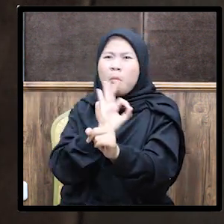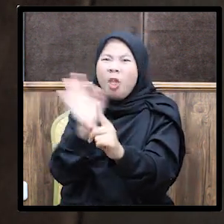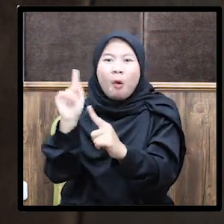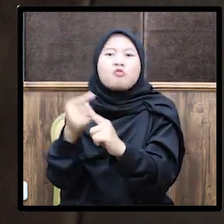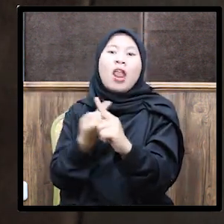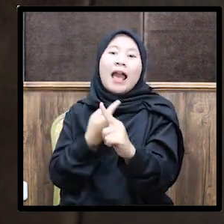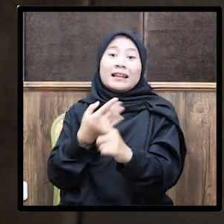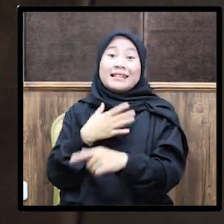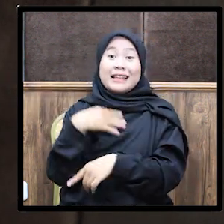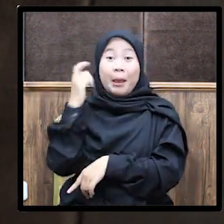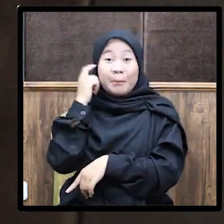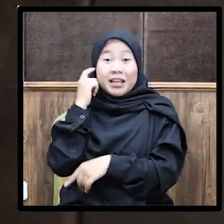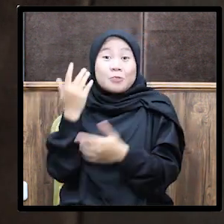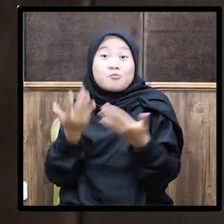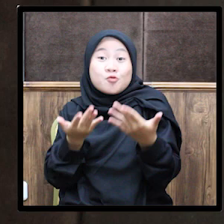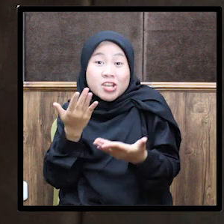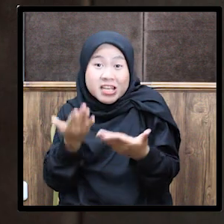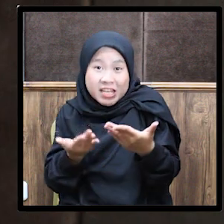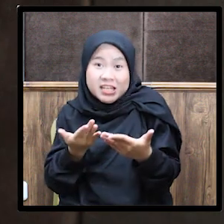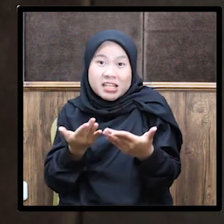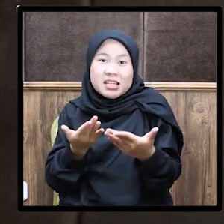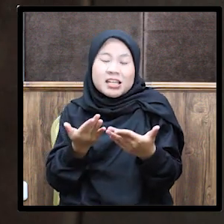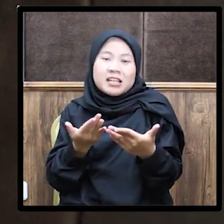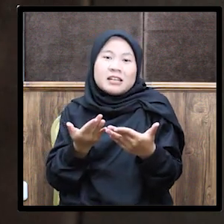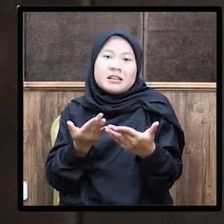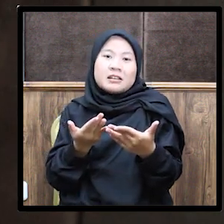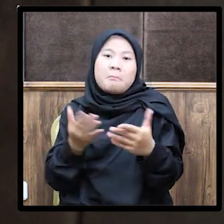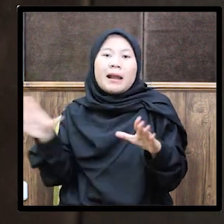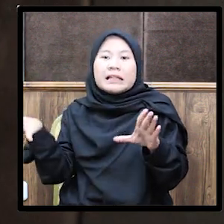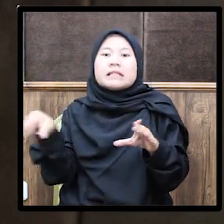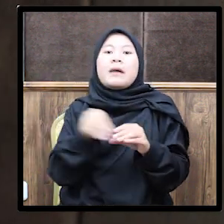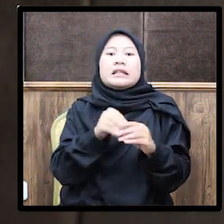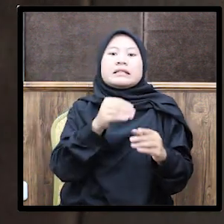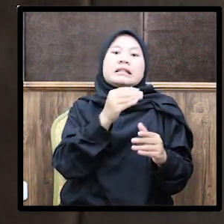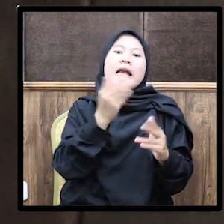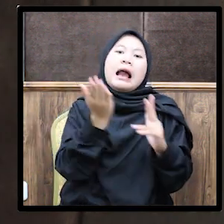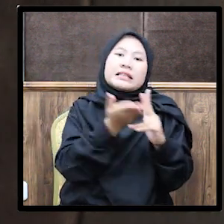partisipasi dalam konteks aksesibilitas penting, tapi partisipasi dalam konteks